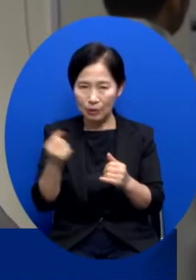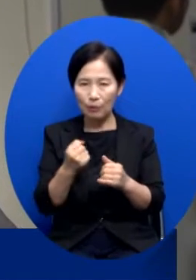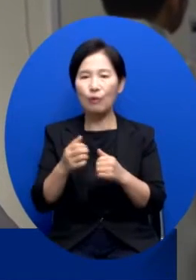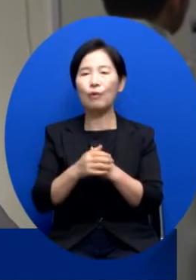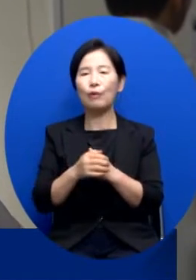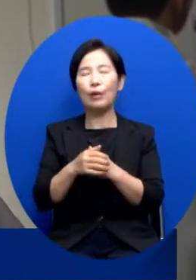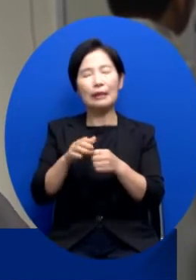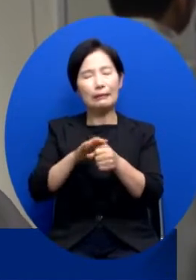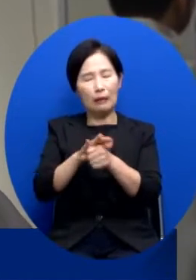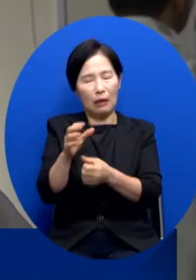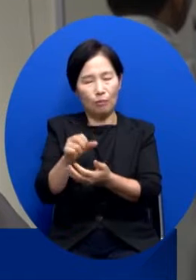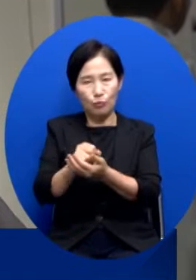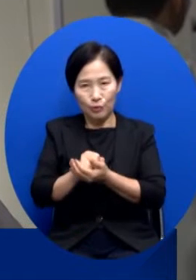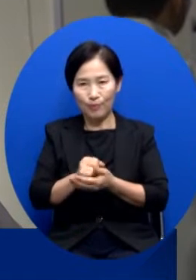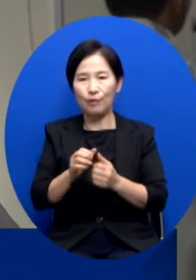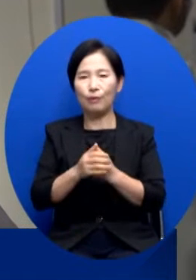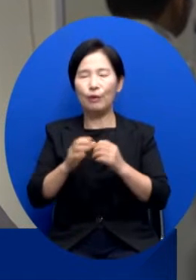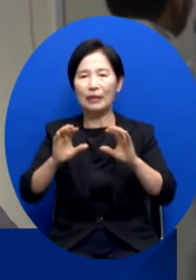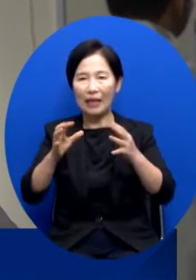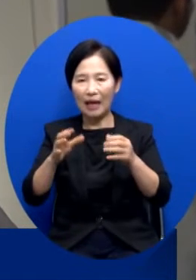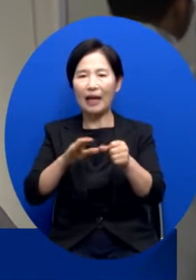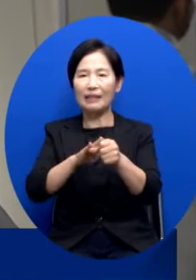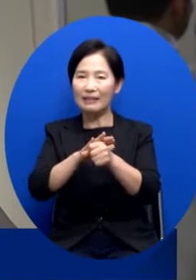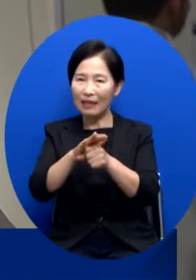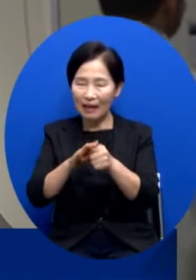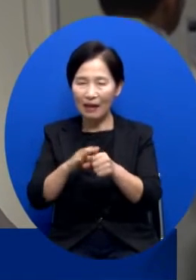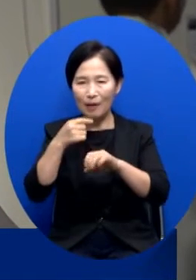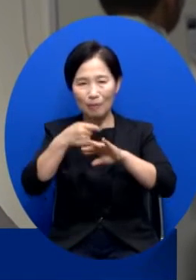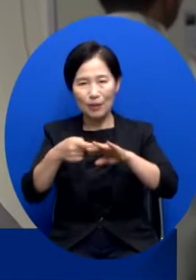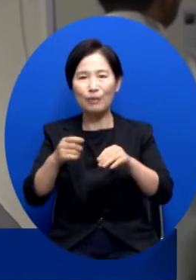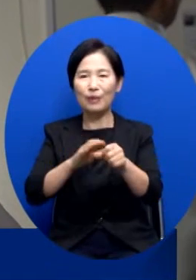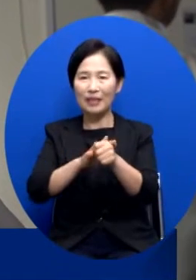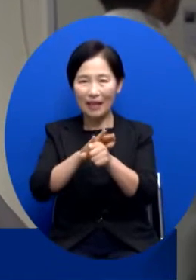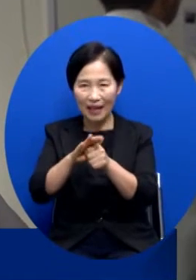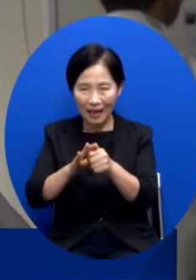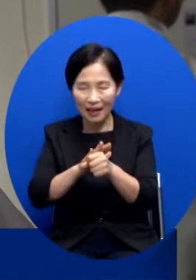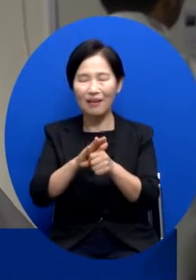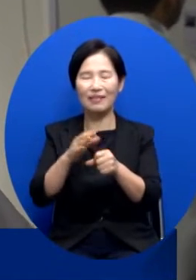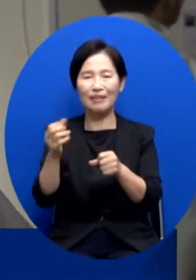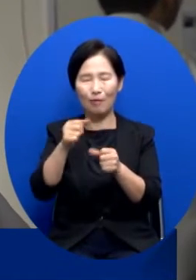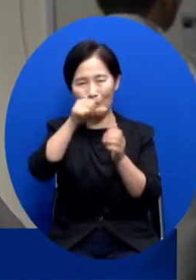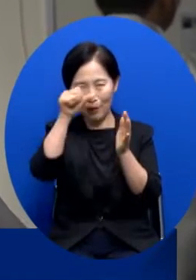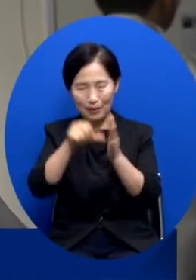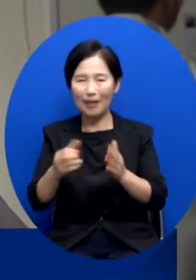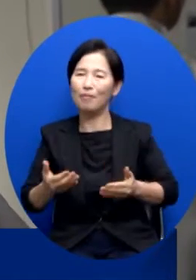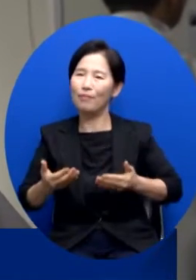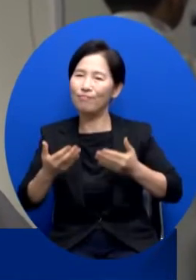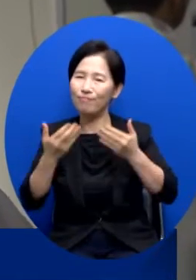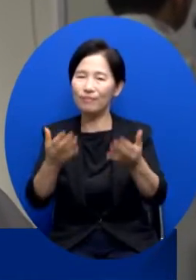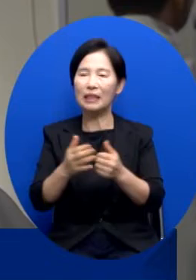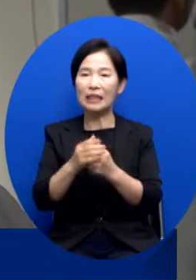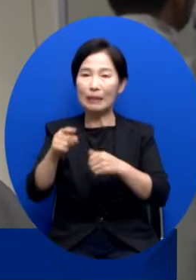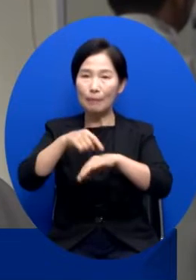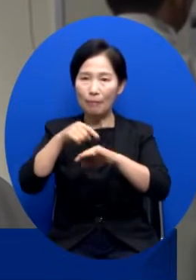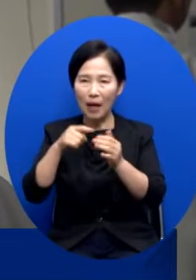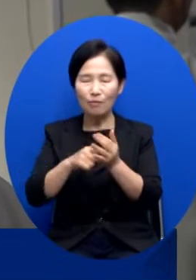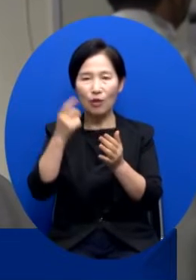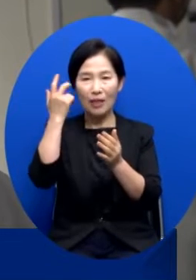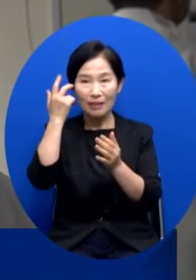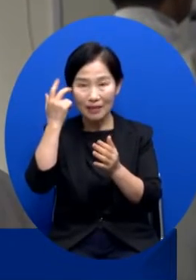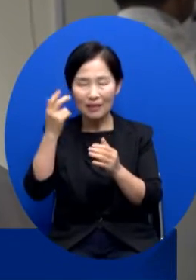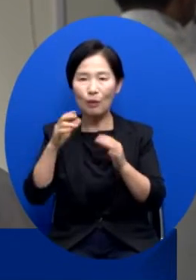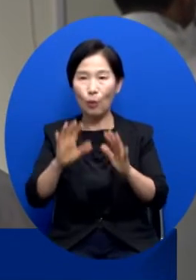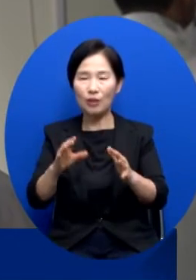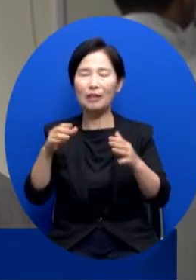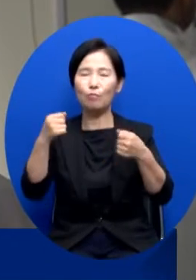그 사랑을 품고 이제 나라를 사랑하고 민족을 사랑하는 마음으로 평생을 바치셨는데 그 마음과 그리고 그 정신이 오늘 뮤지컬